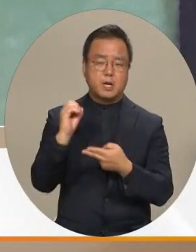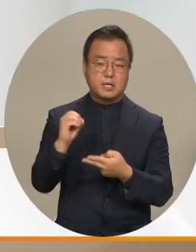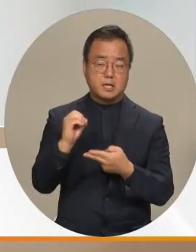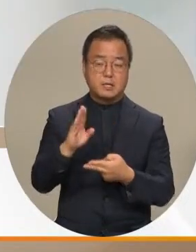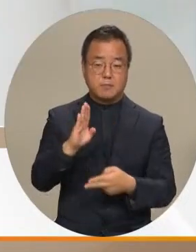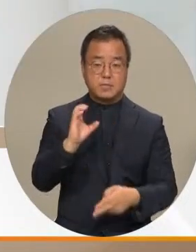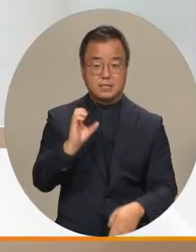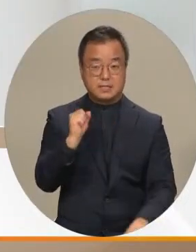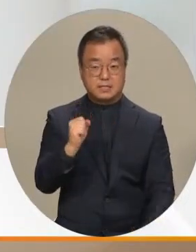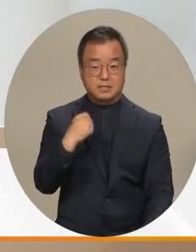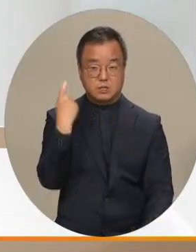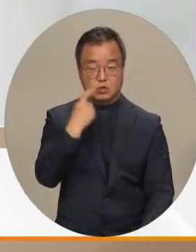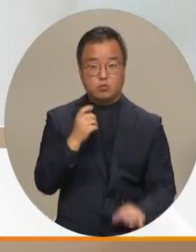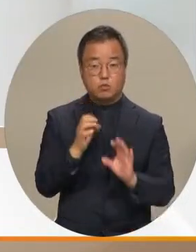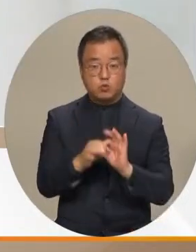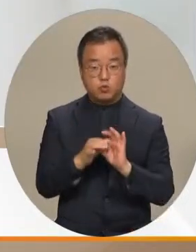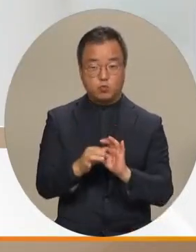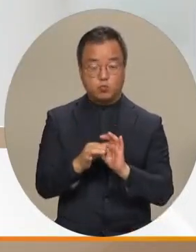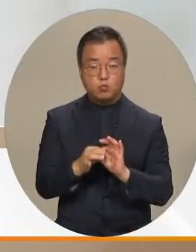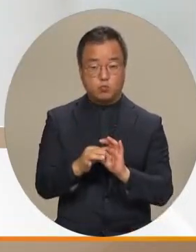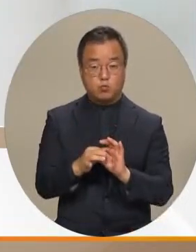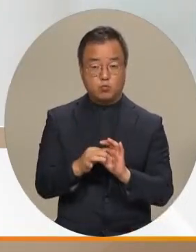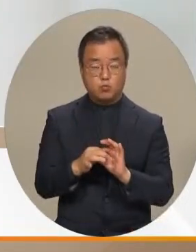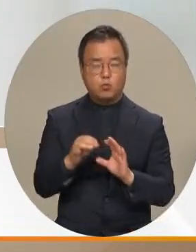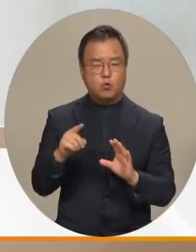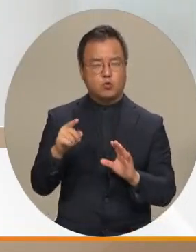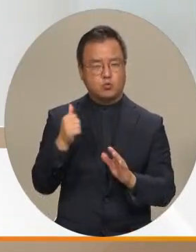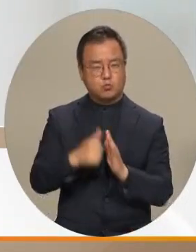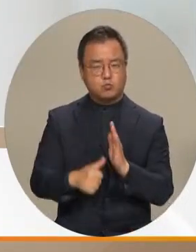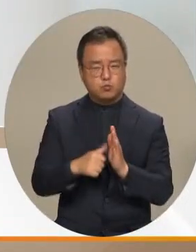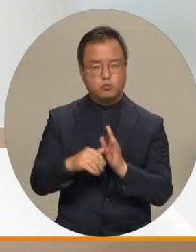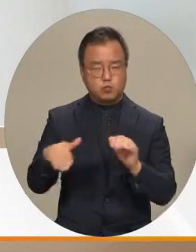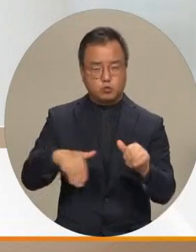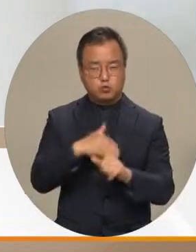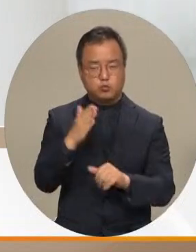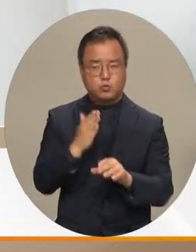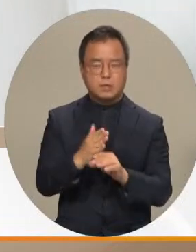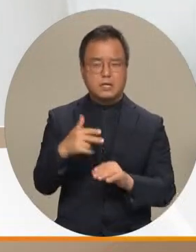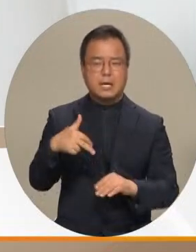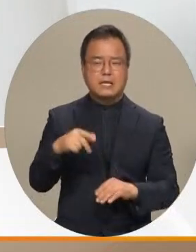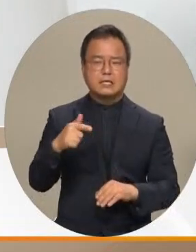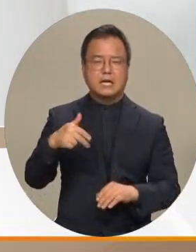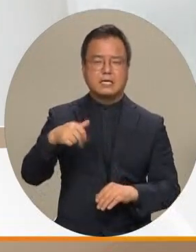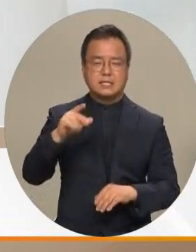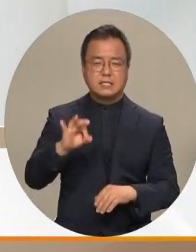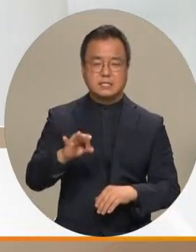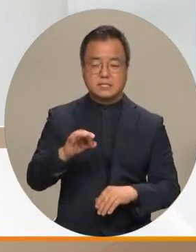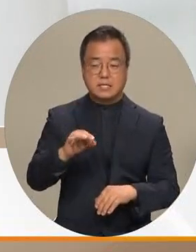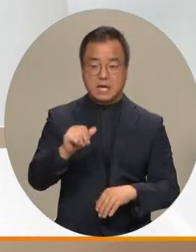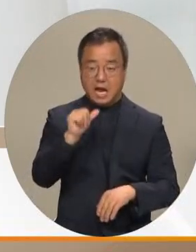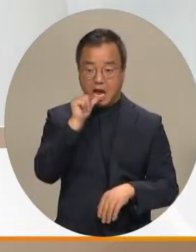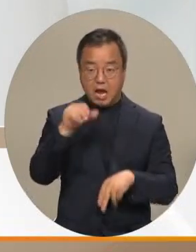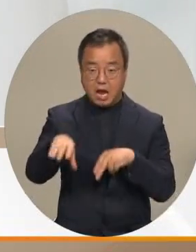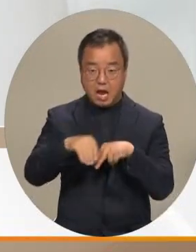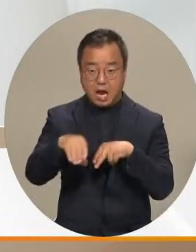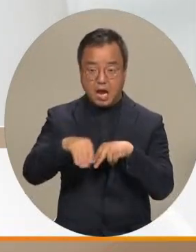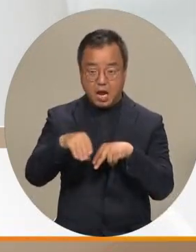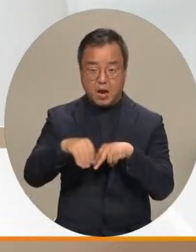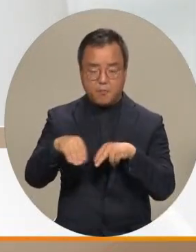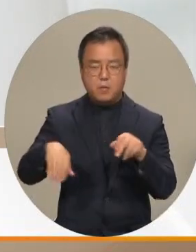bcs 이론에 의해서 마이스너 효과를 저항이 0이 된 초전도 물질을 주변에 자기장선의 변화가 생길 때이 초전도체 내부의